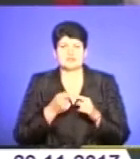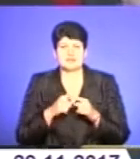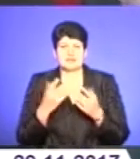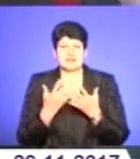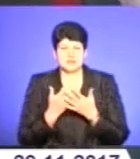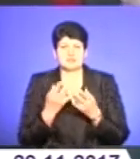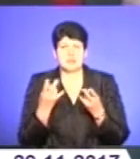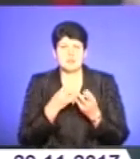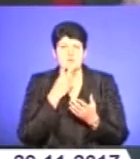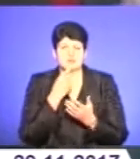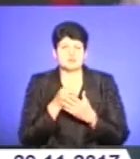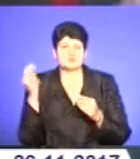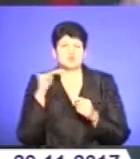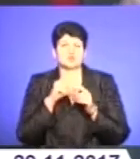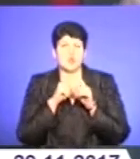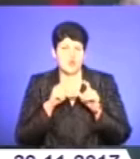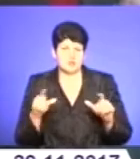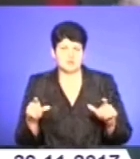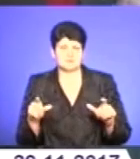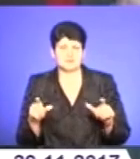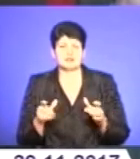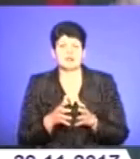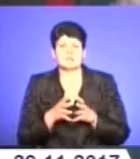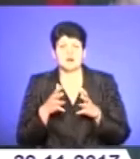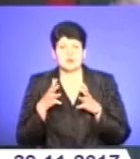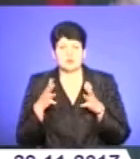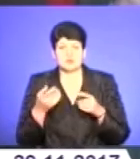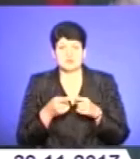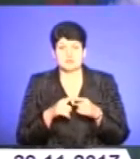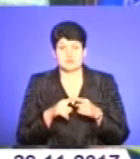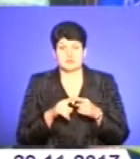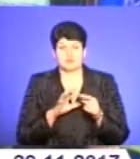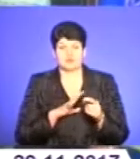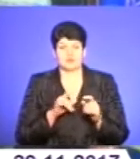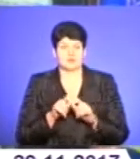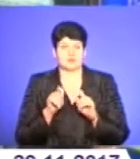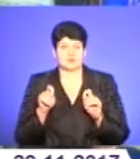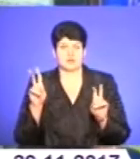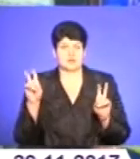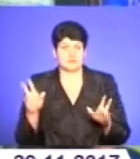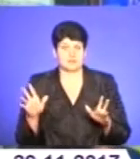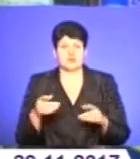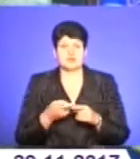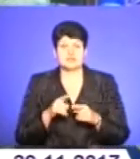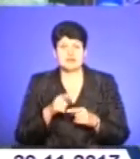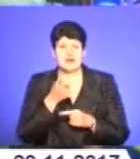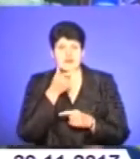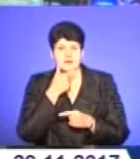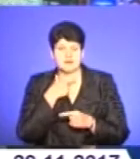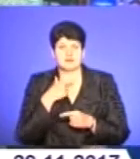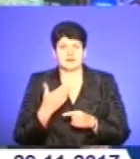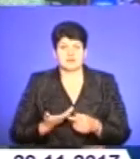варто показувати у школах. Для багатьох існування будинку Слова стало відкриттям. Оця еліта, що в Харкові жила, всі в